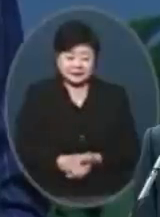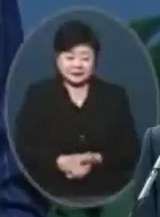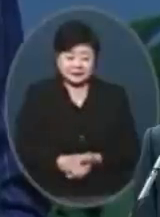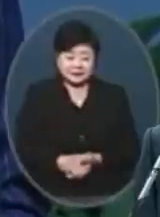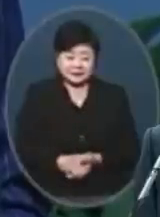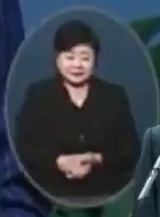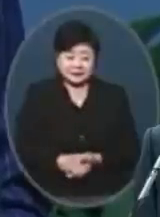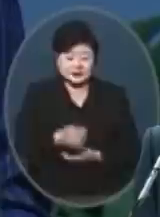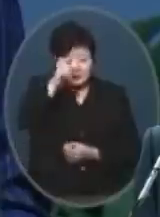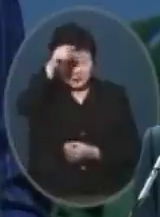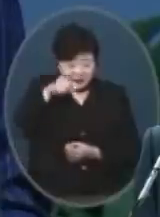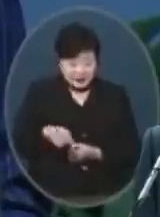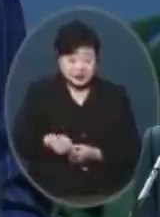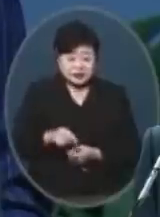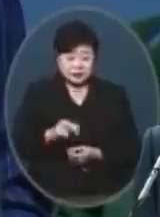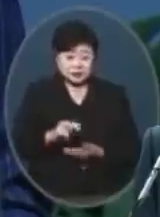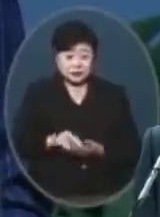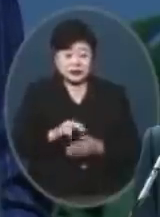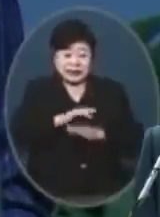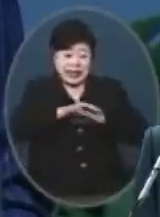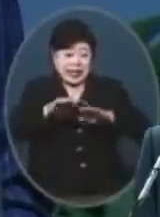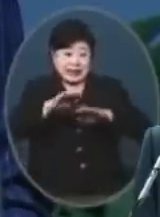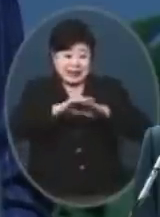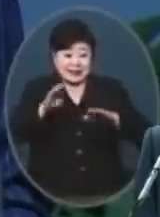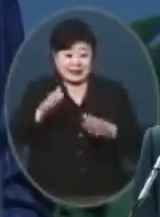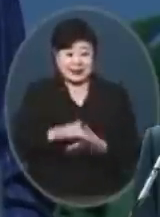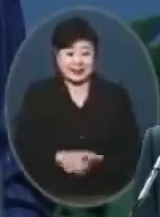천지 안에 있는 문제를 해결해 주신 것입니다.